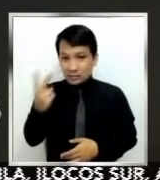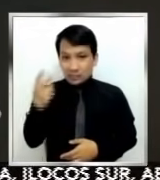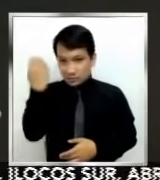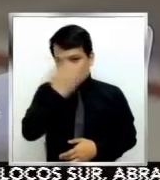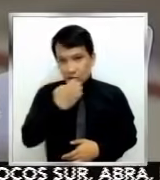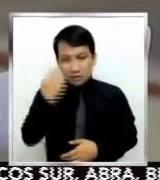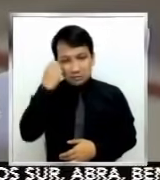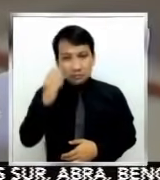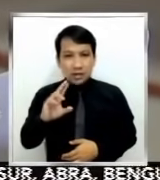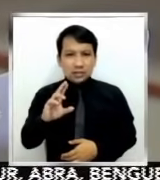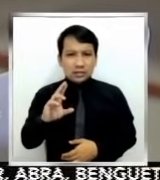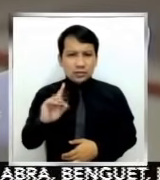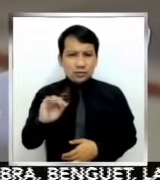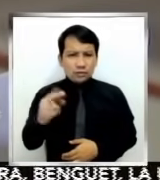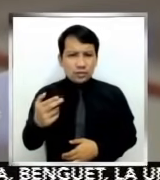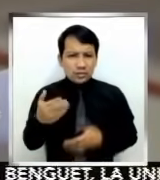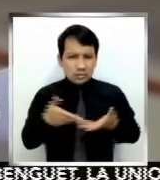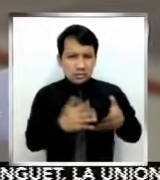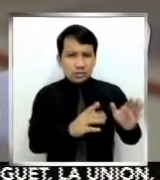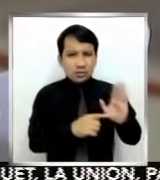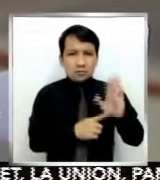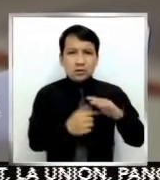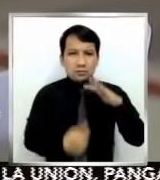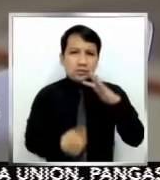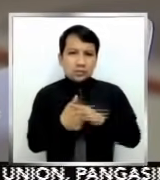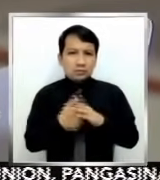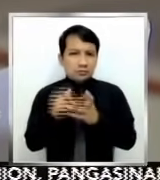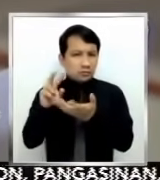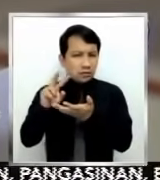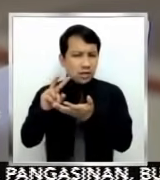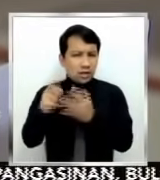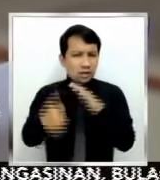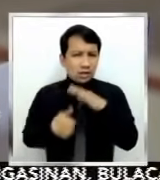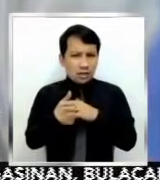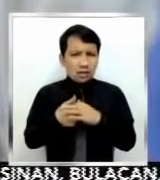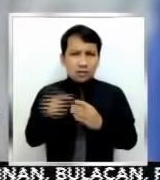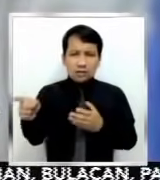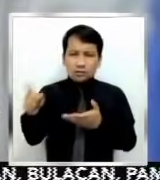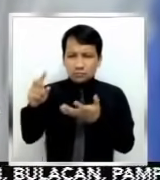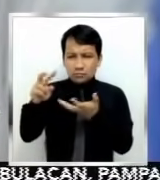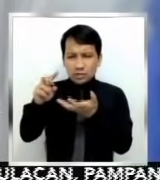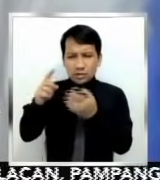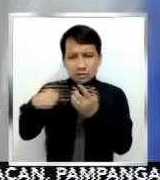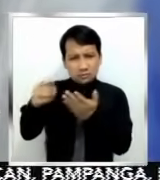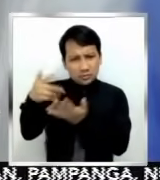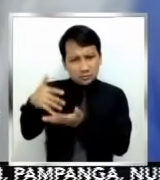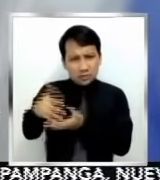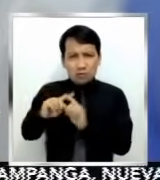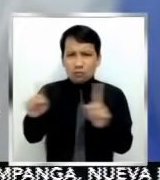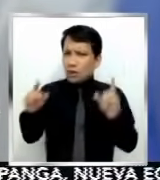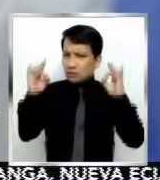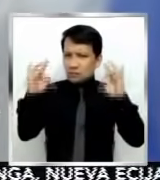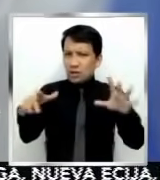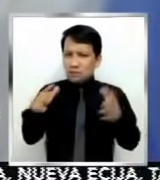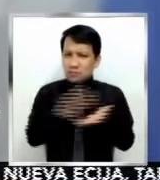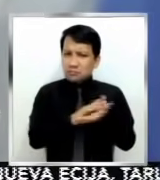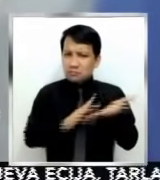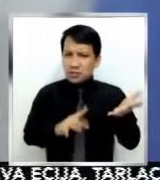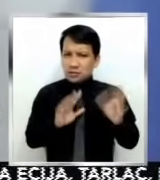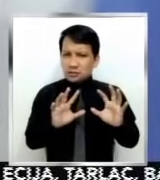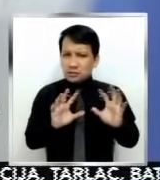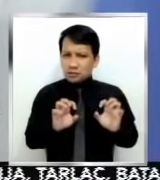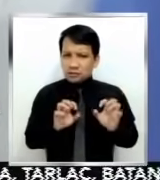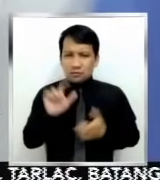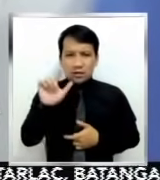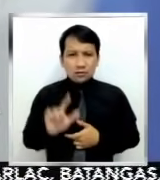ulit ito dahil lumabas sa mga pag-aaral na wala ngayong nalalamang risk factors para magkaroon ng blood clotting at low platelet count dahil